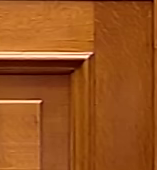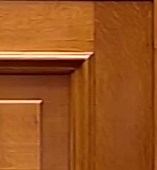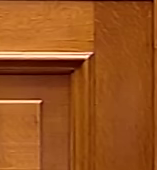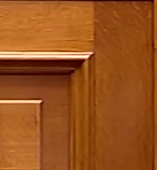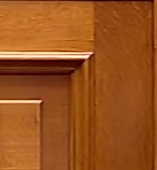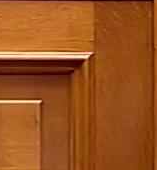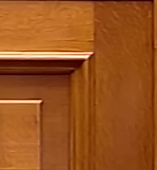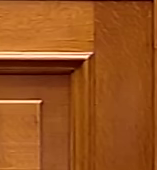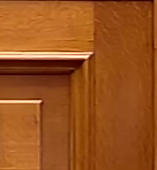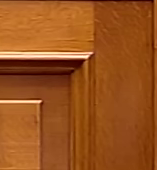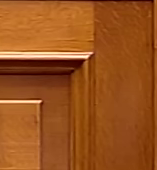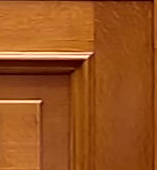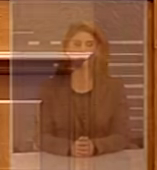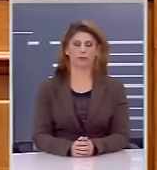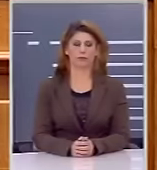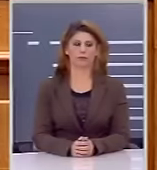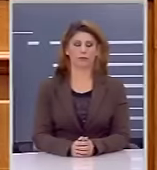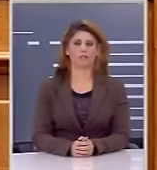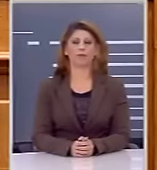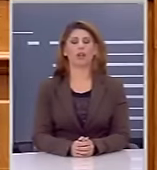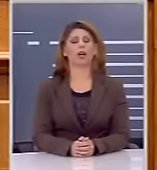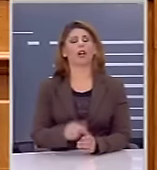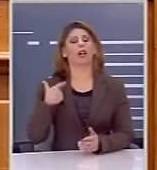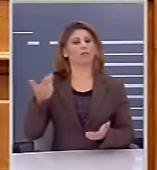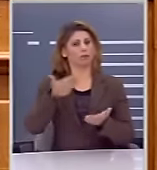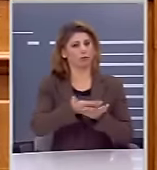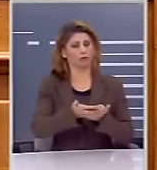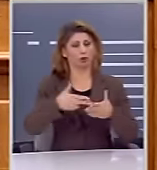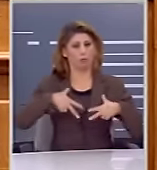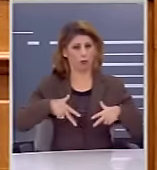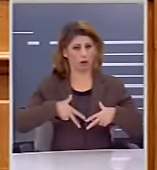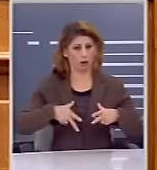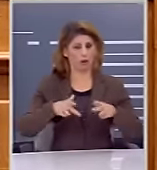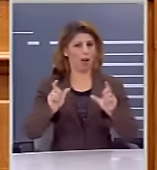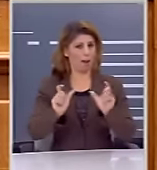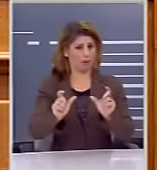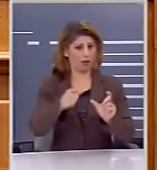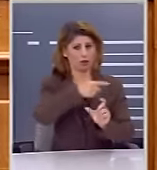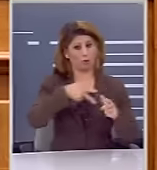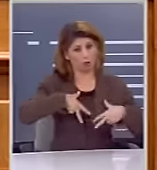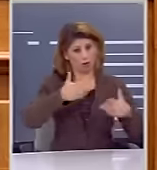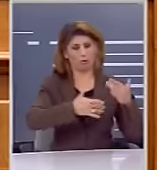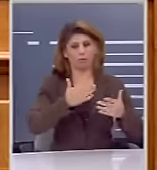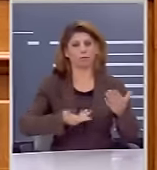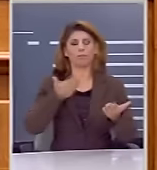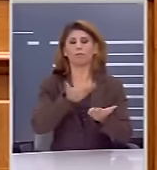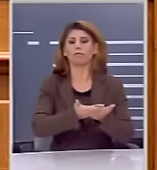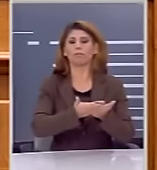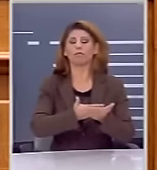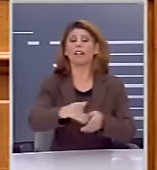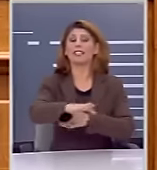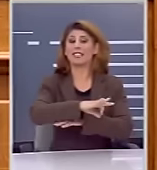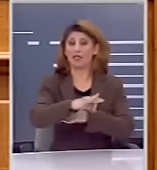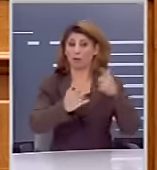υπηρεσίες του Υπουργείου Οικονομικών, υποβλήθηκε προς τη Βουλή των Ελλήνων προς ψήφιση το σχέδιο κρατικού προϋπολογισμού του 2017, επί του οποίου τα